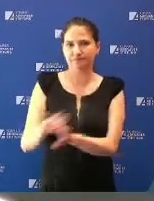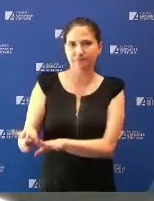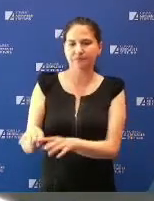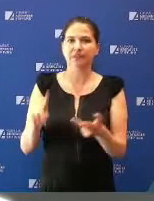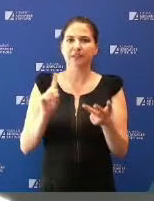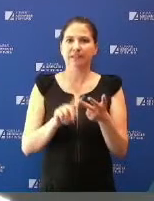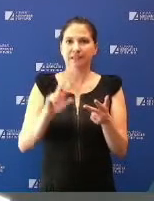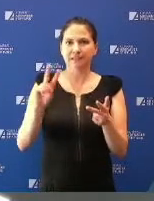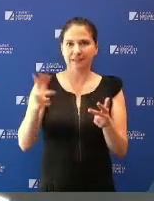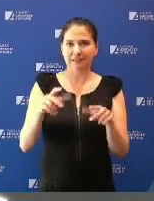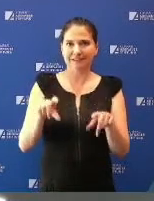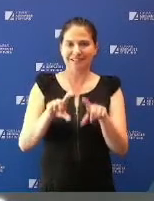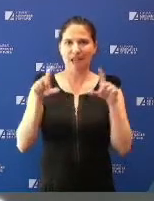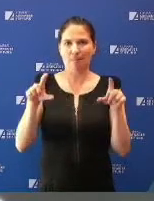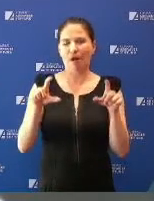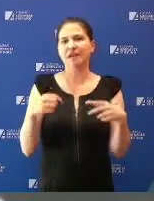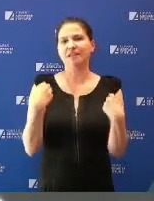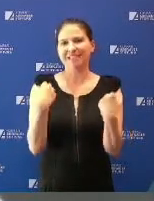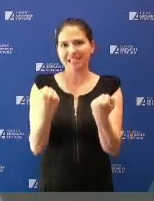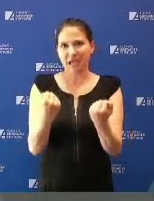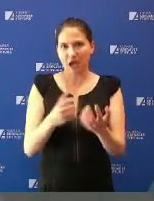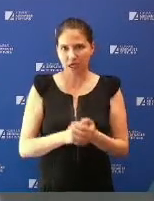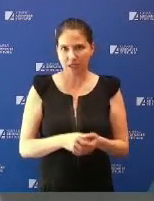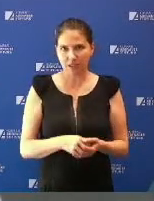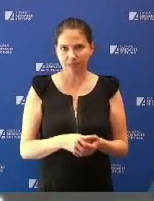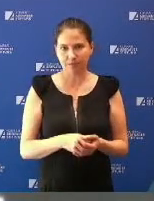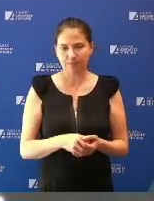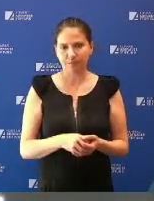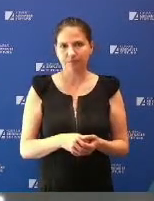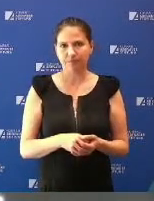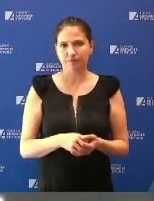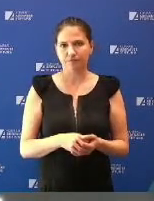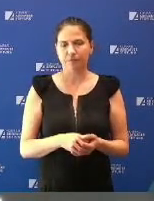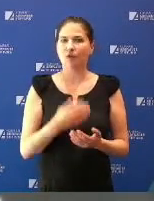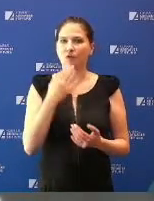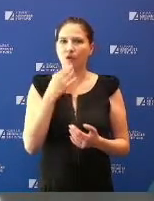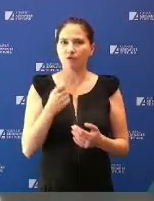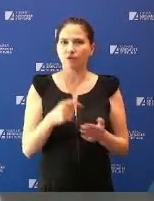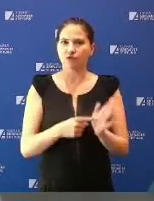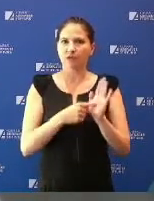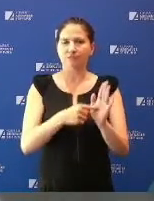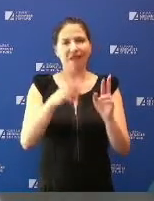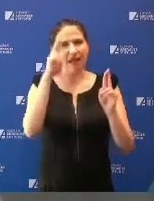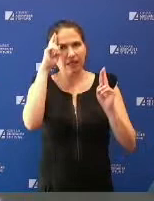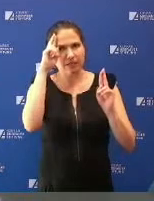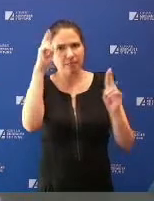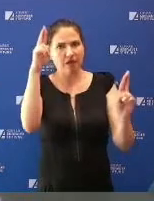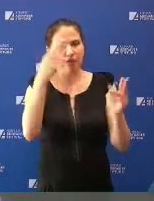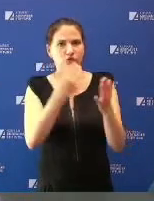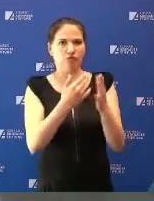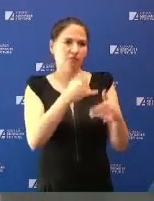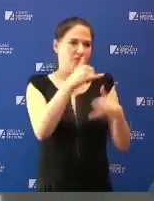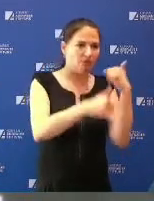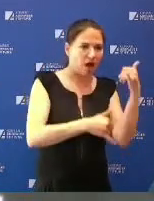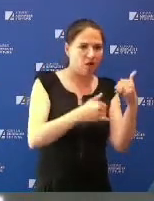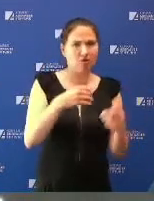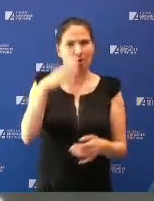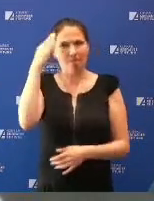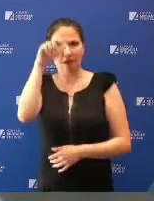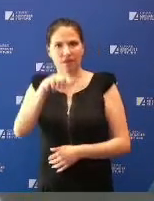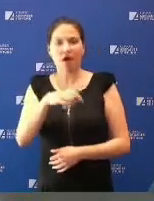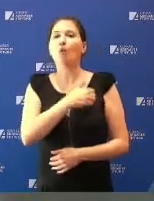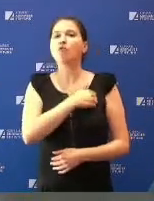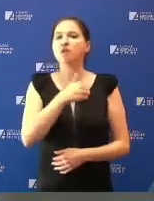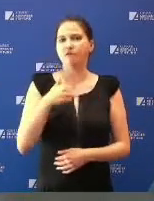Kernthema Sicherheit. Da geht es um Respekt vor den Frauen und Männern in